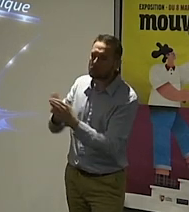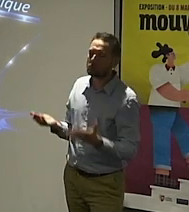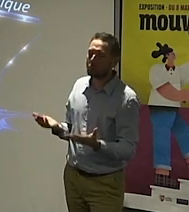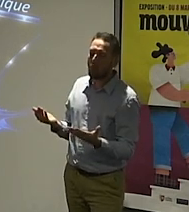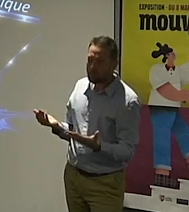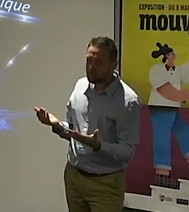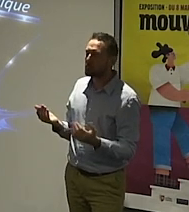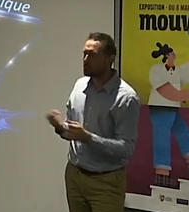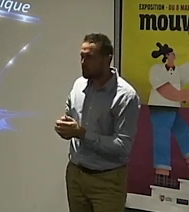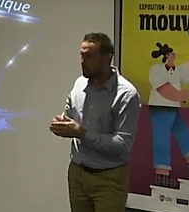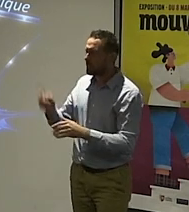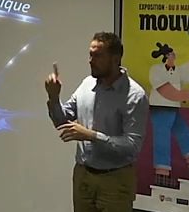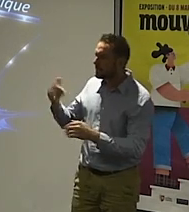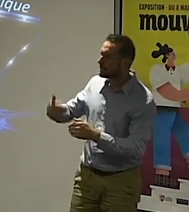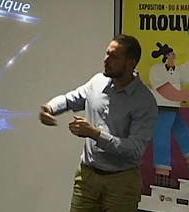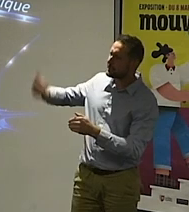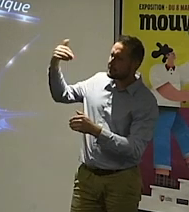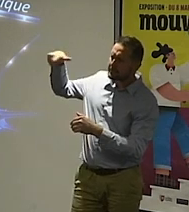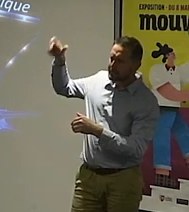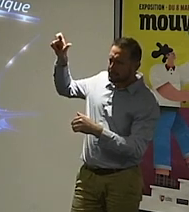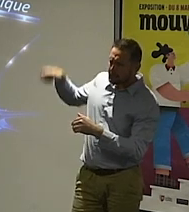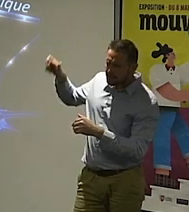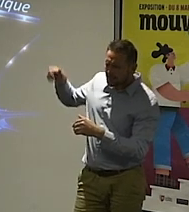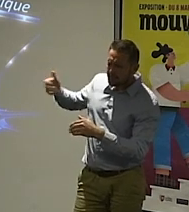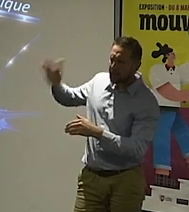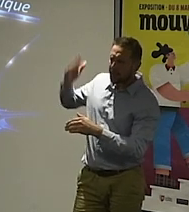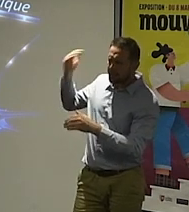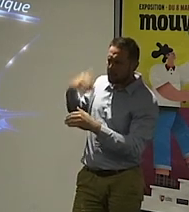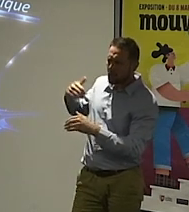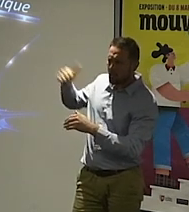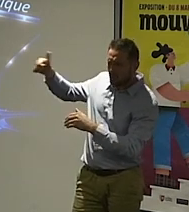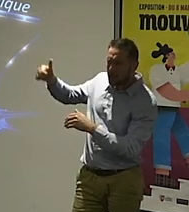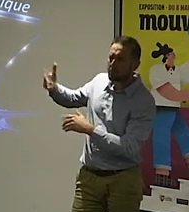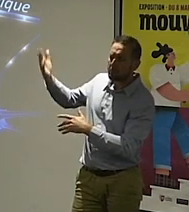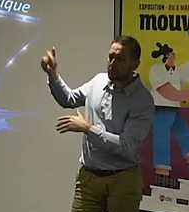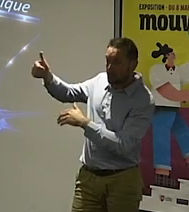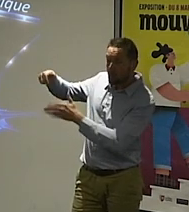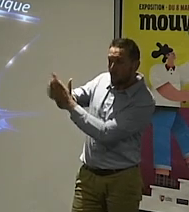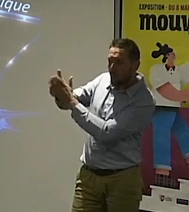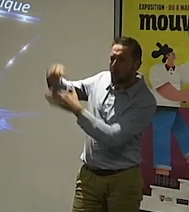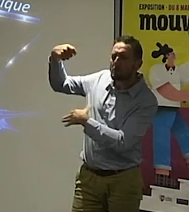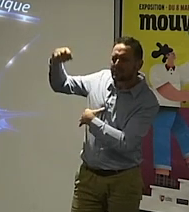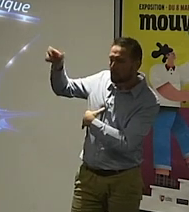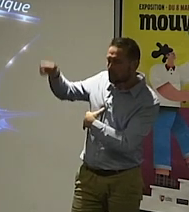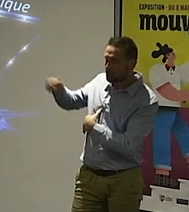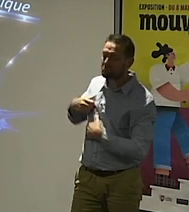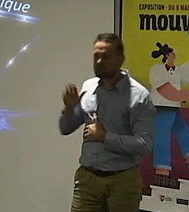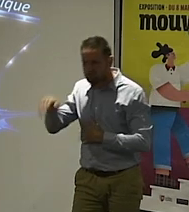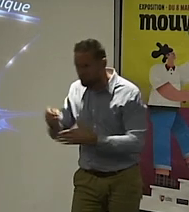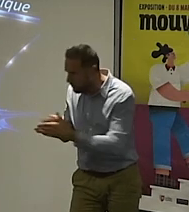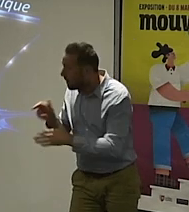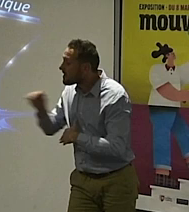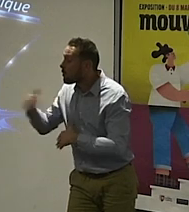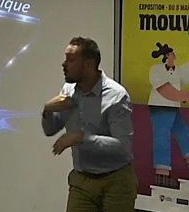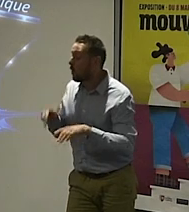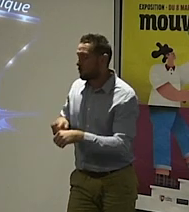la présidente qui m'a précédée, elle dit, voilà Michel, moi je veux quitter mes fonctions de présidente. Hein. Alors Stéphanie m'a dit, mais Michel, ça ne